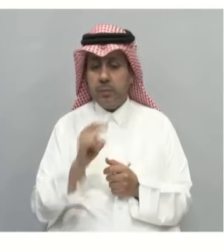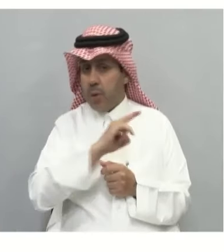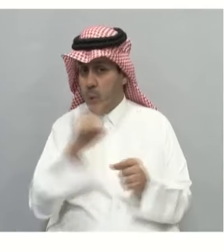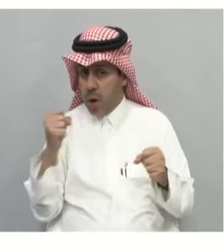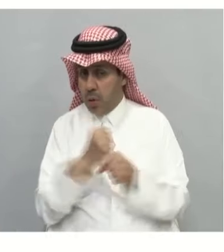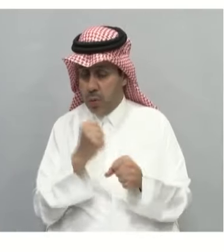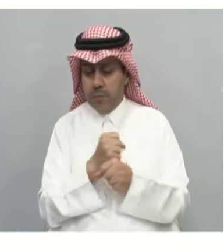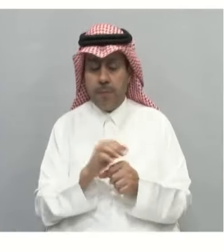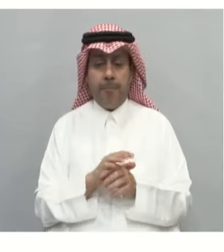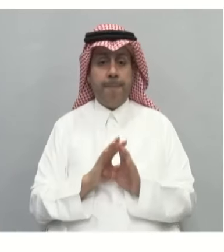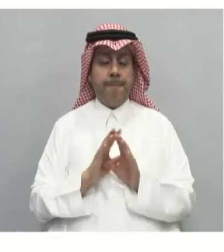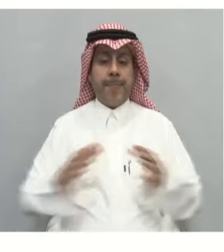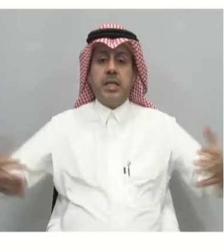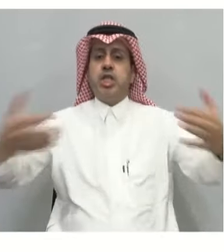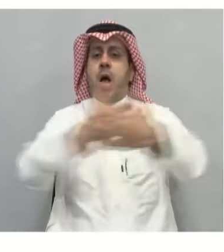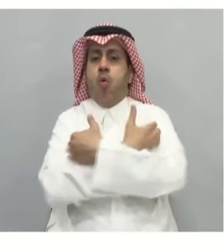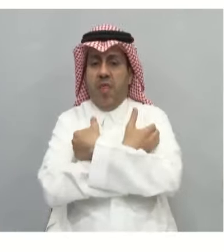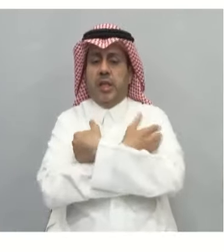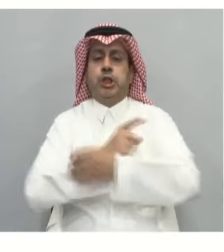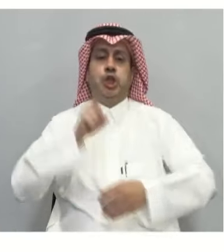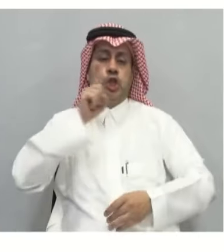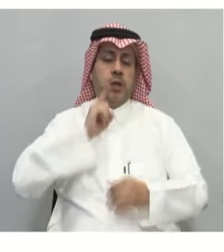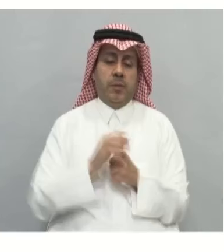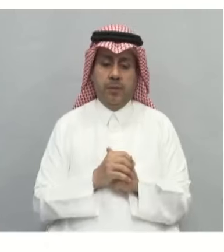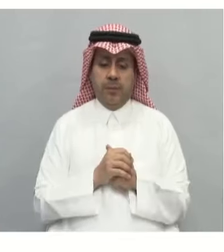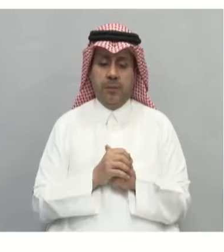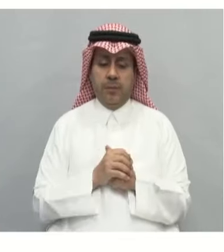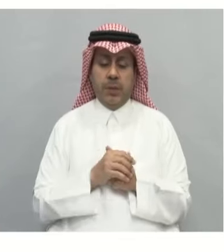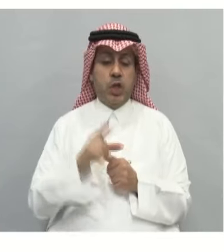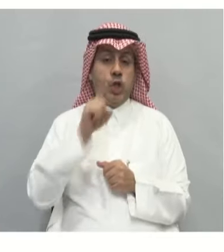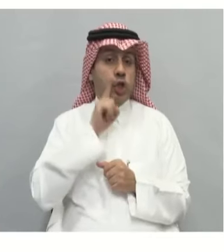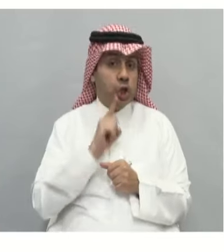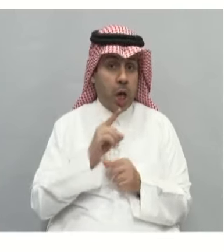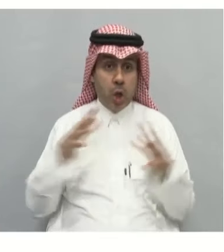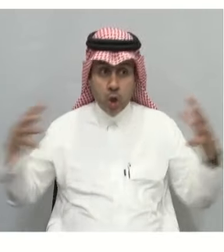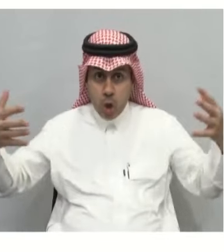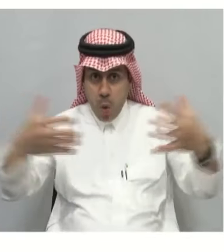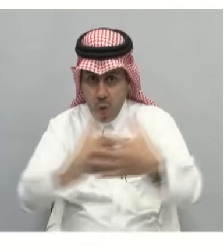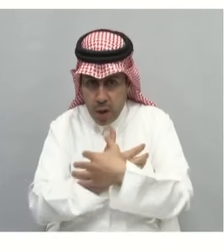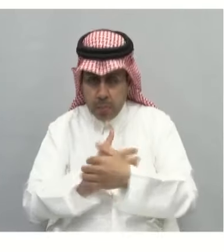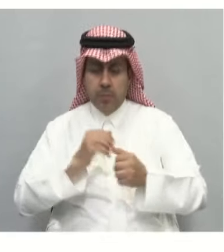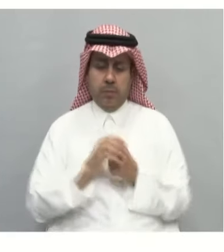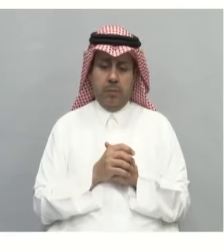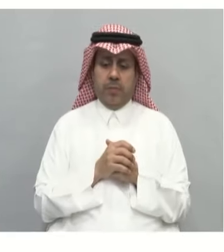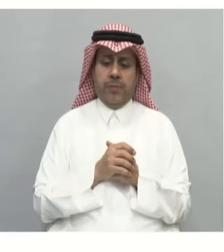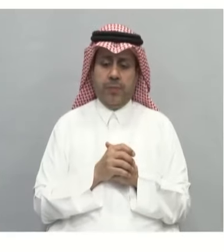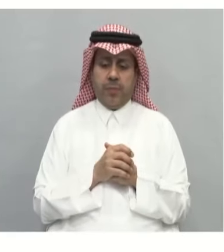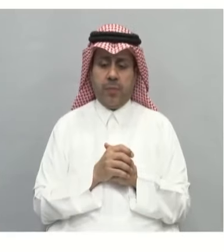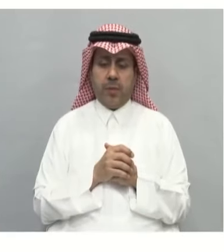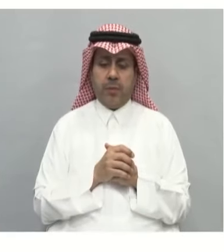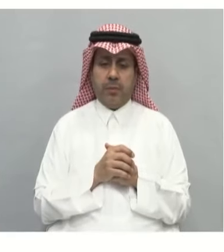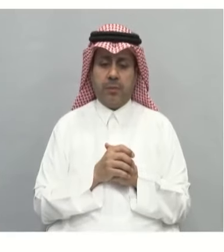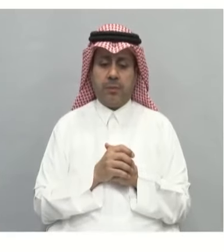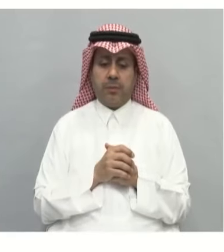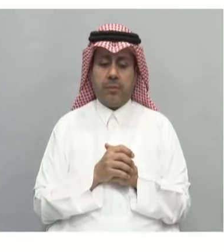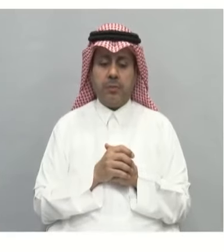يكون يستحوذ عليهم الشيطان وما هو المعنى مراد ان يستولي عليهم الشيطان وحوا اليه فالمعنى استولى عليهم